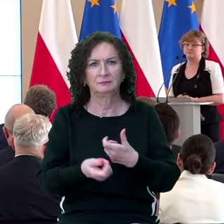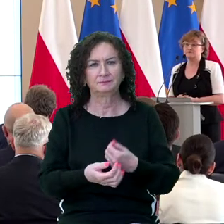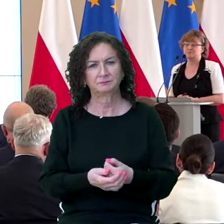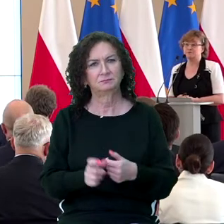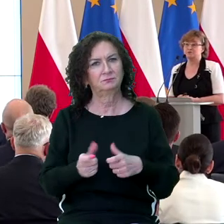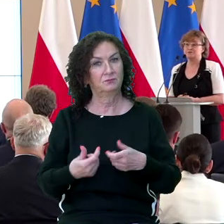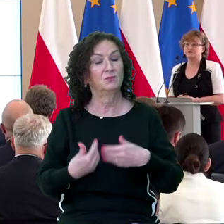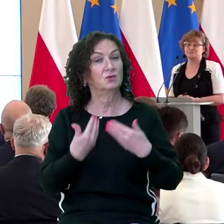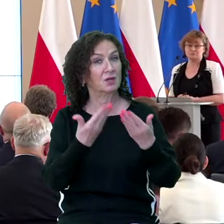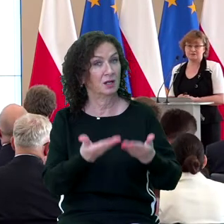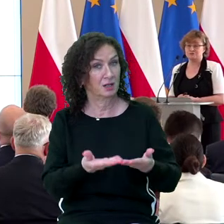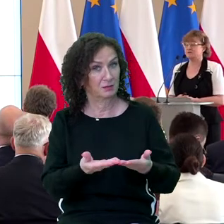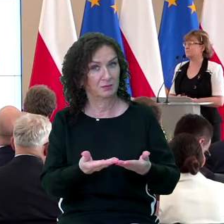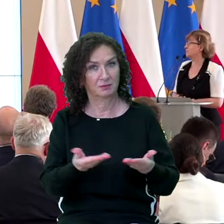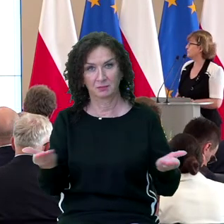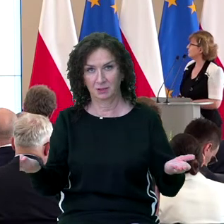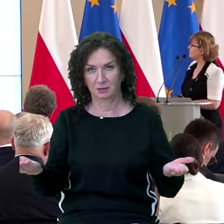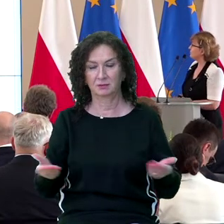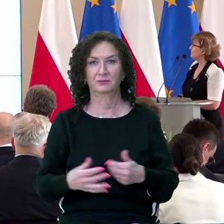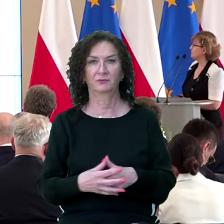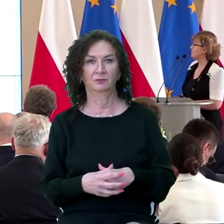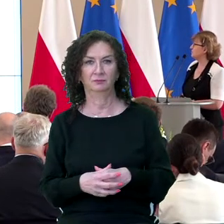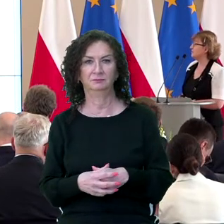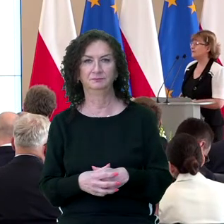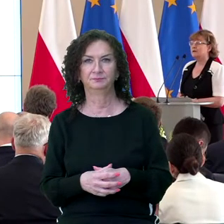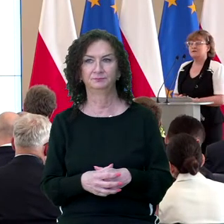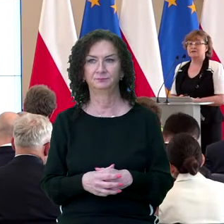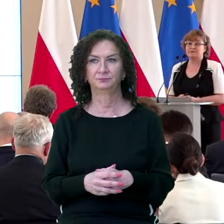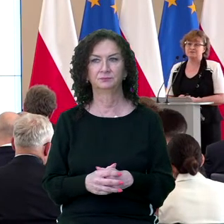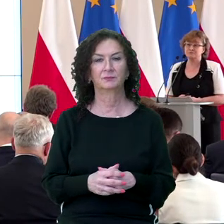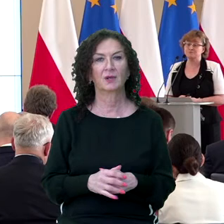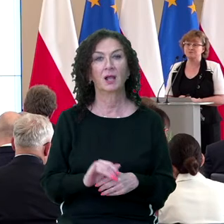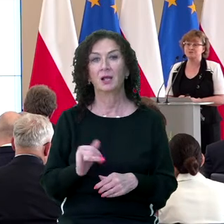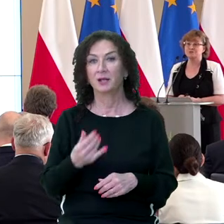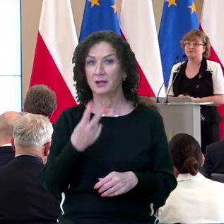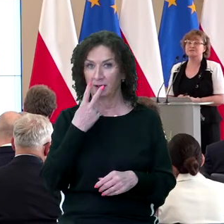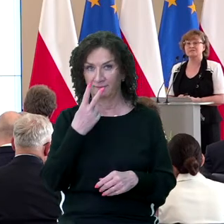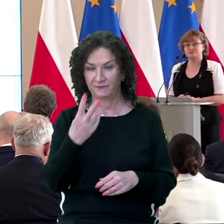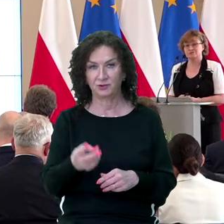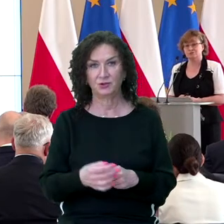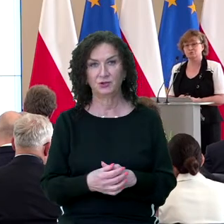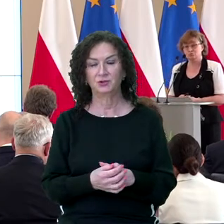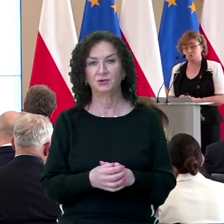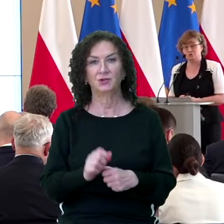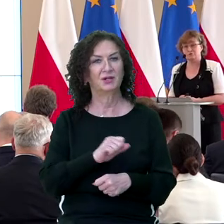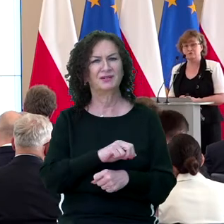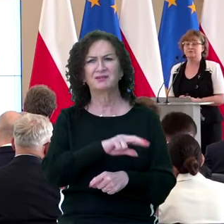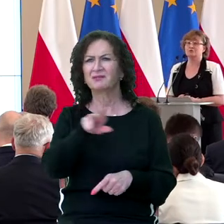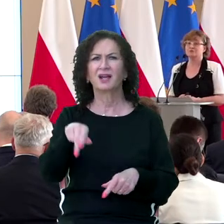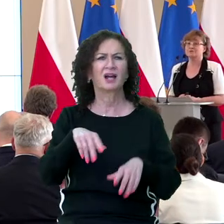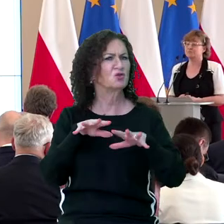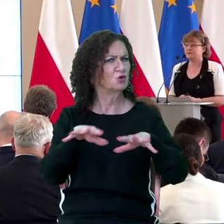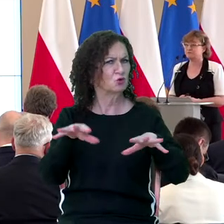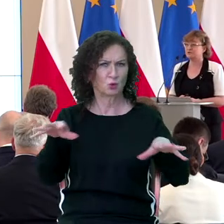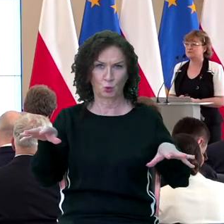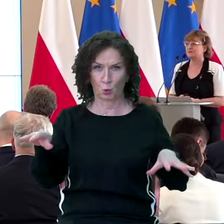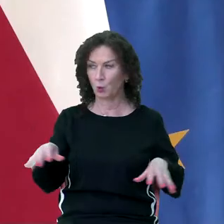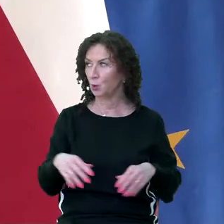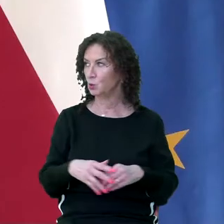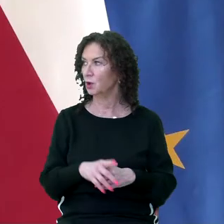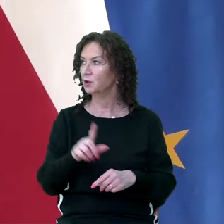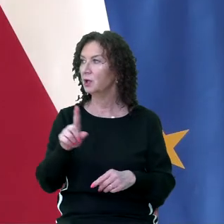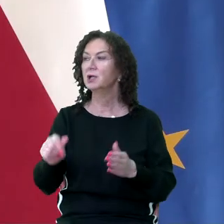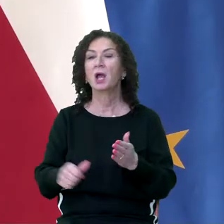oferujemy społeczeństwu i każdemu obywatelowi. Jak państwo widzicie, jest nas dużo i to jest pierwsza